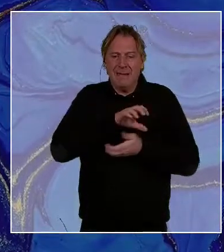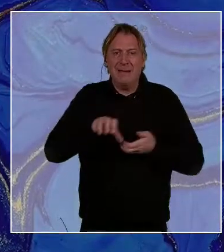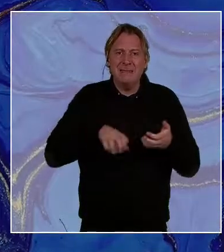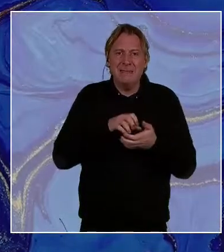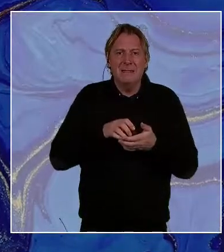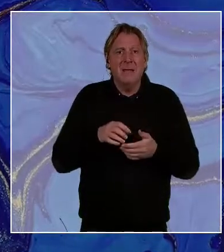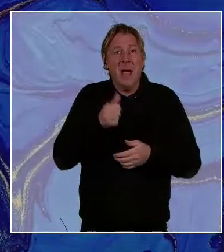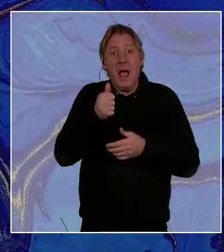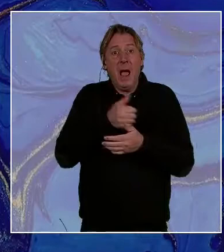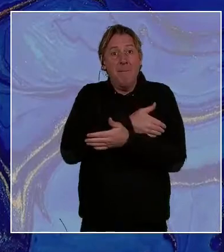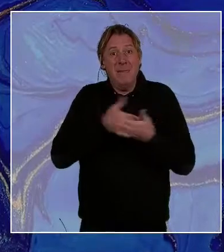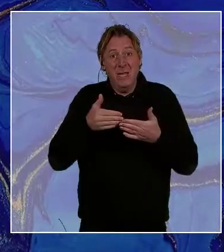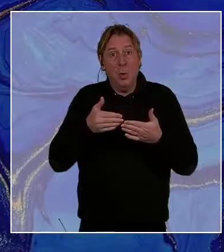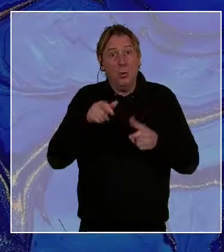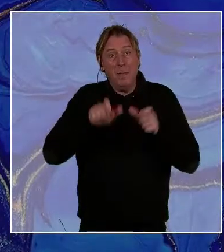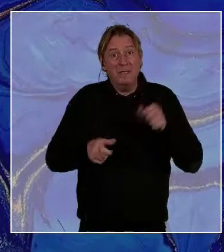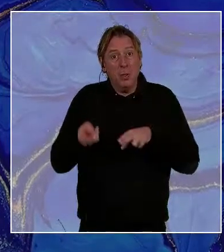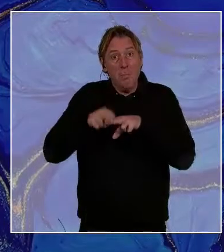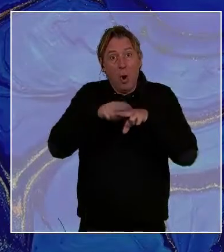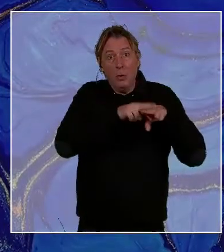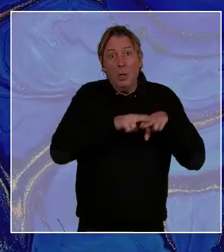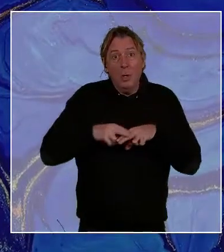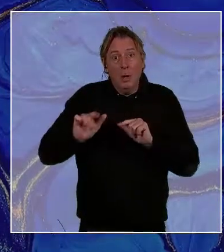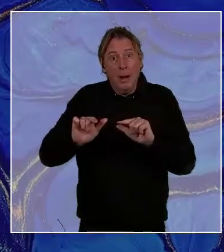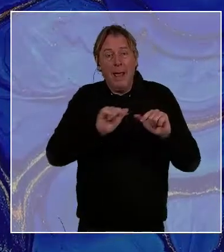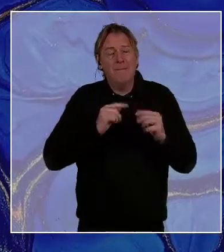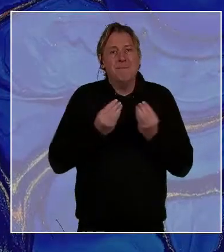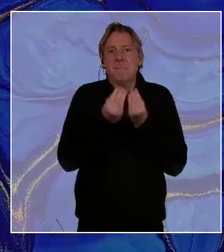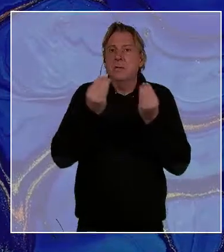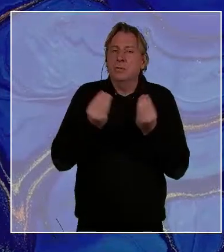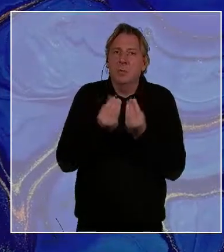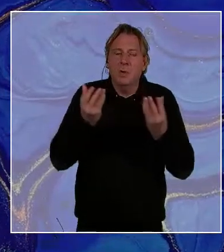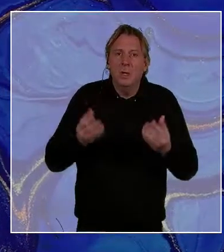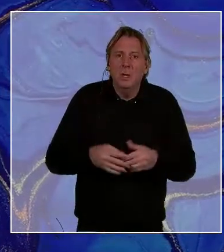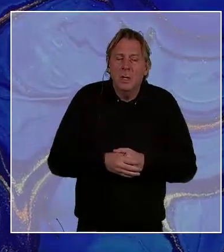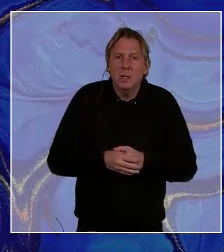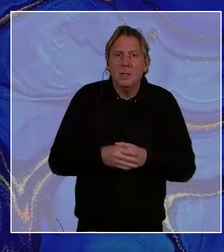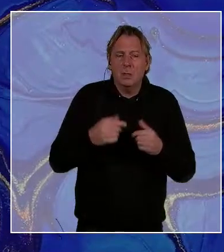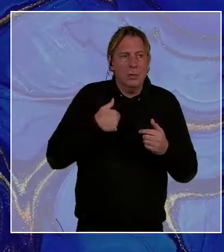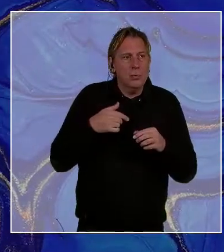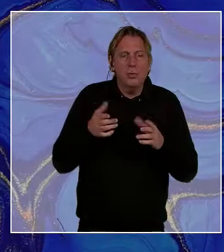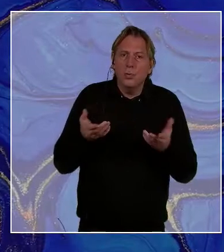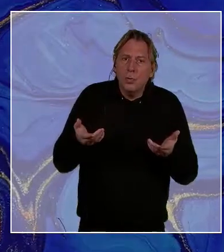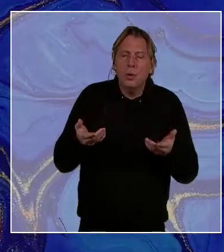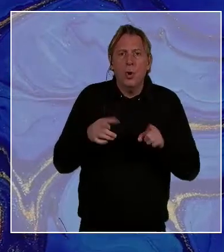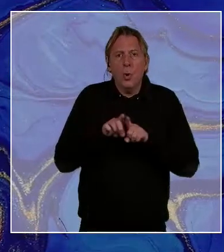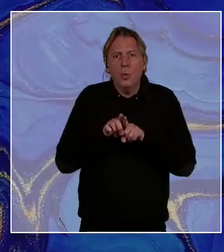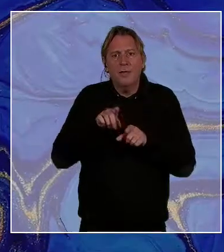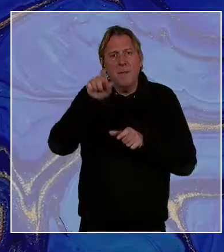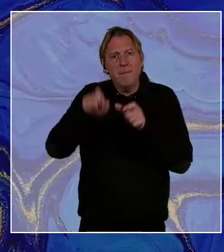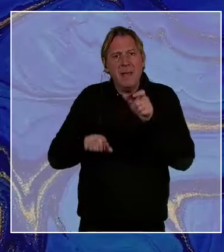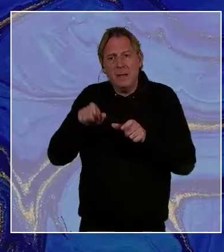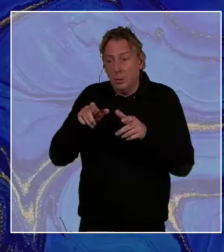perdu plus d'un million de vies, très malheureusement, et nous avons également perdu un grand